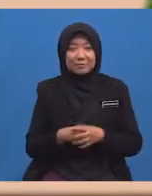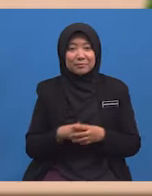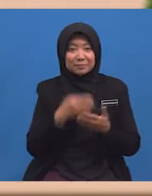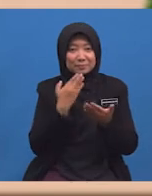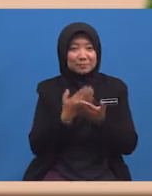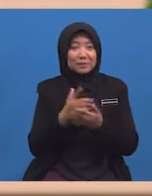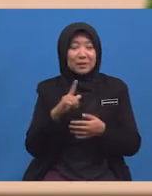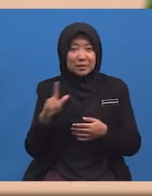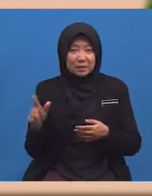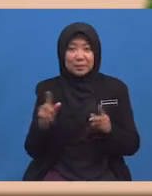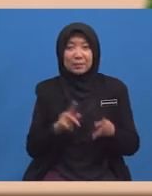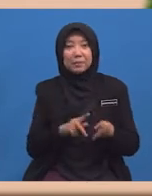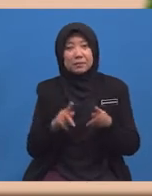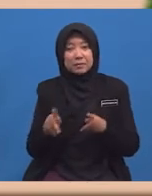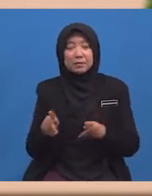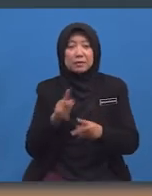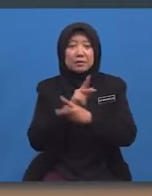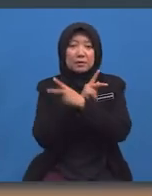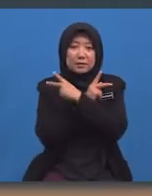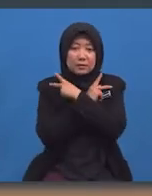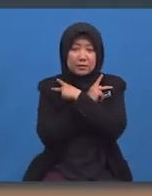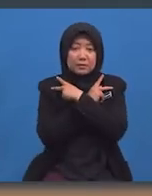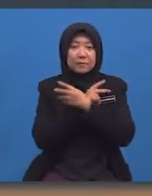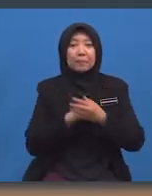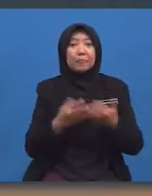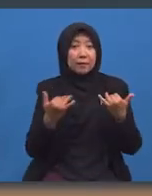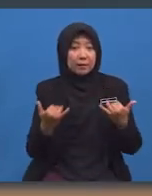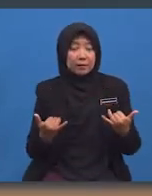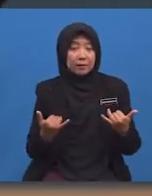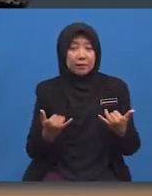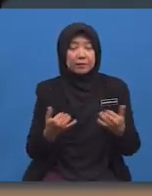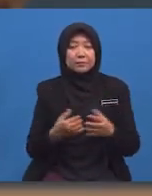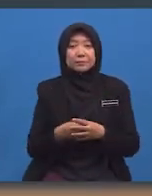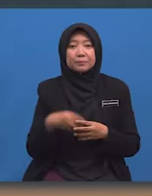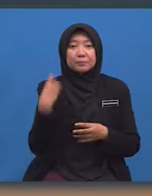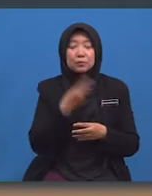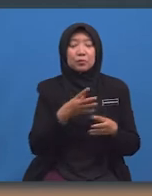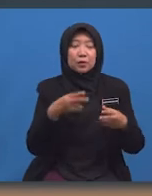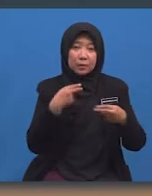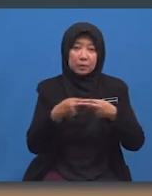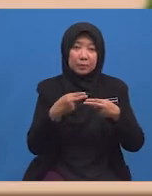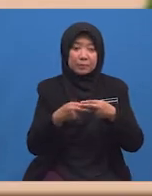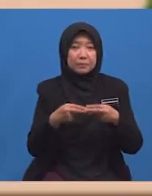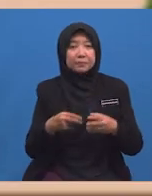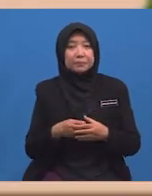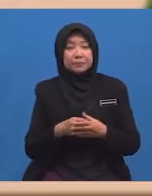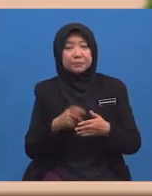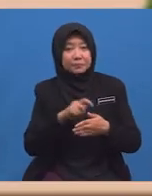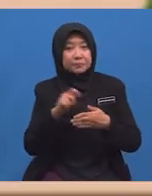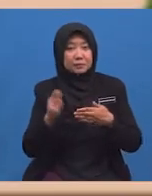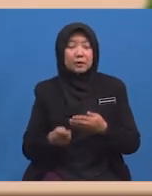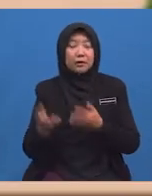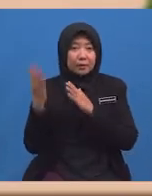Baiklah anak-anak pelajar yang dikasihi sekalian. Sekarang, kita berada di penghujung pembelajaran.